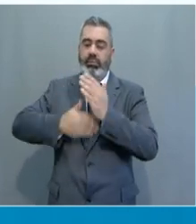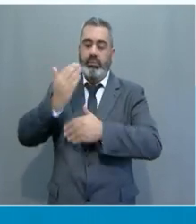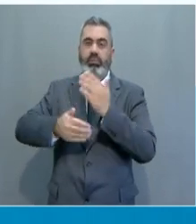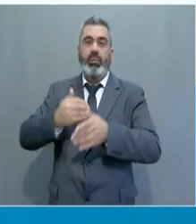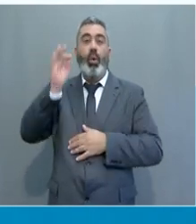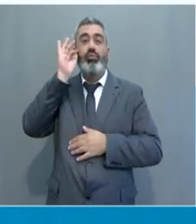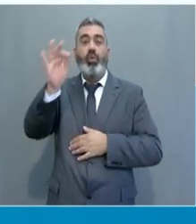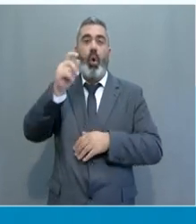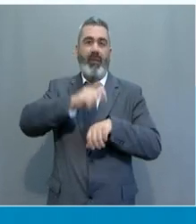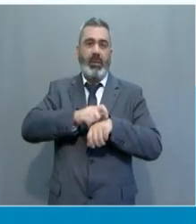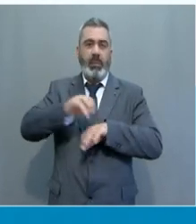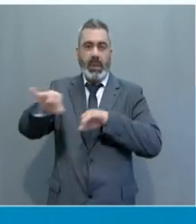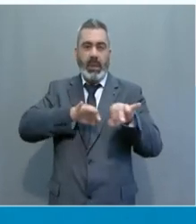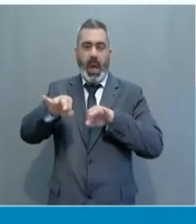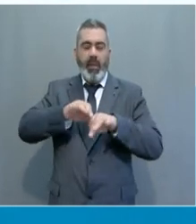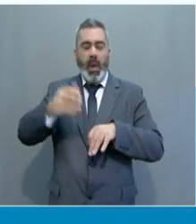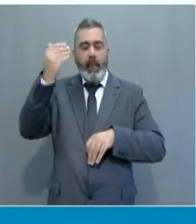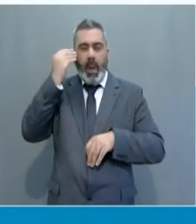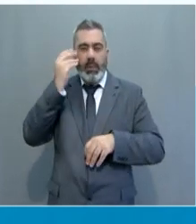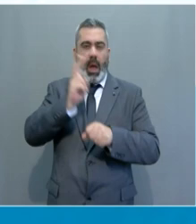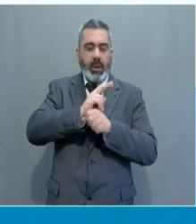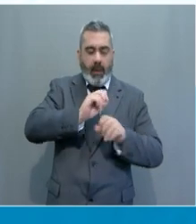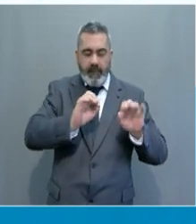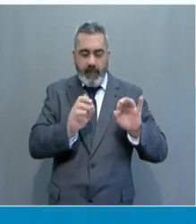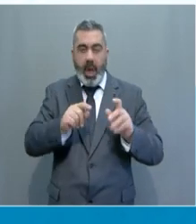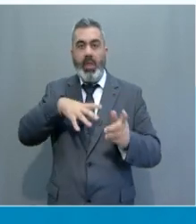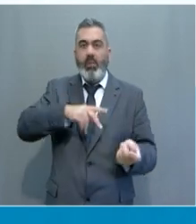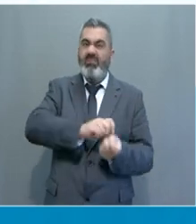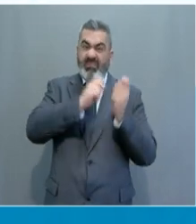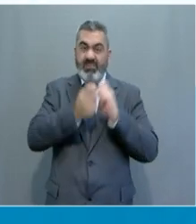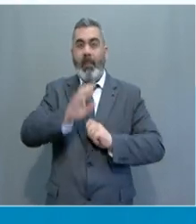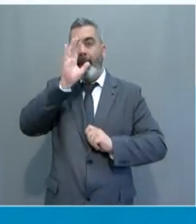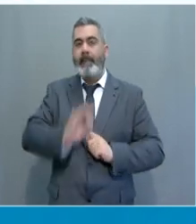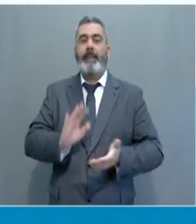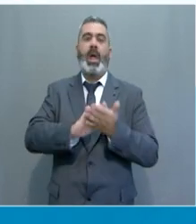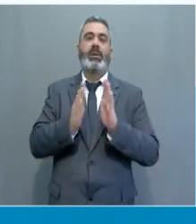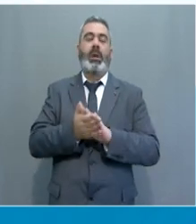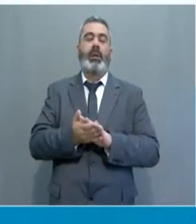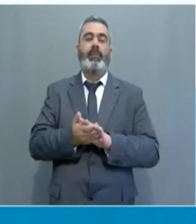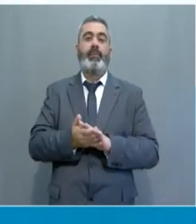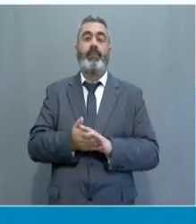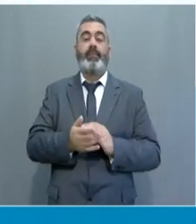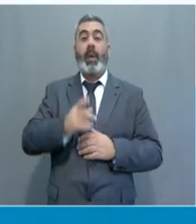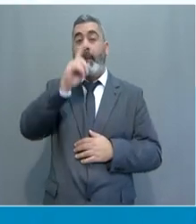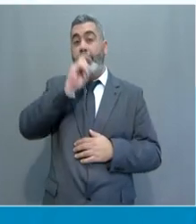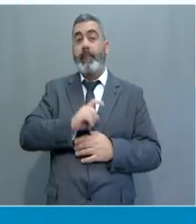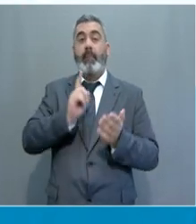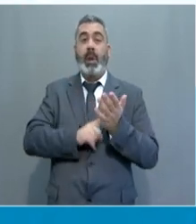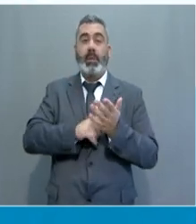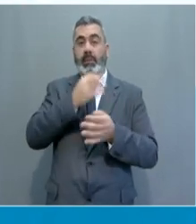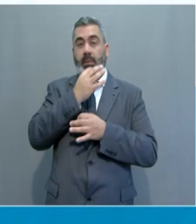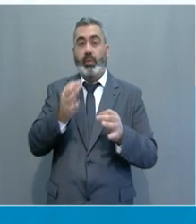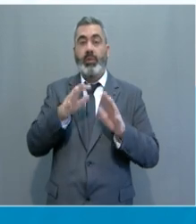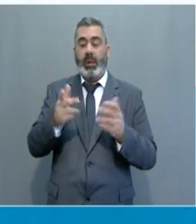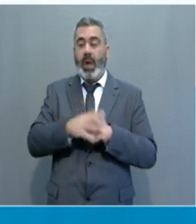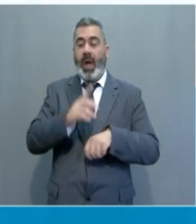φιλόδοξα σχέδια τα οποία έχουμε αυτή τη στιγμή αποτυπωμένα στο χαρτί να μπορούν να υλοποιηθούν και στην πράξη. Και πρέπει να σας πω ότι στα πλαίσια όλων των